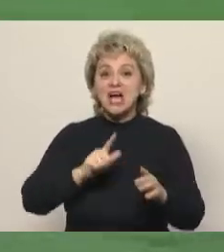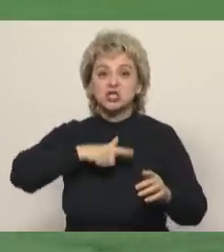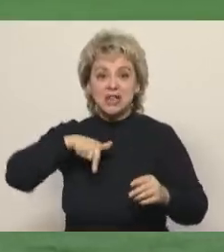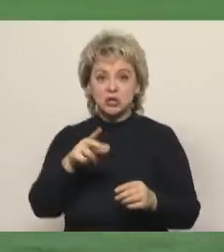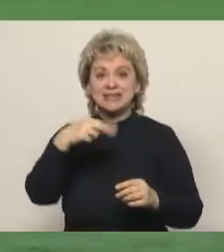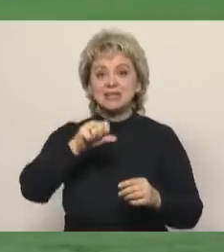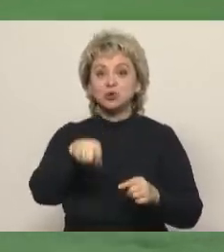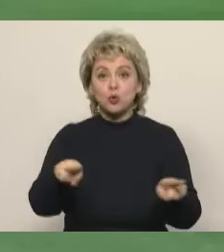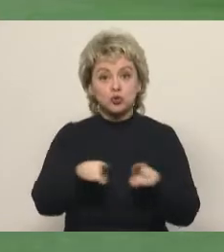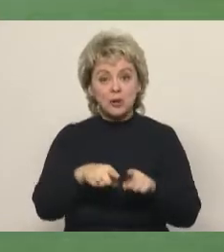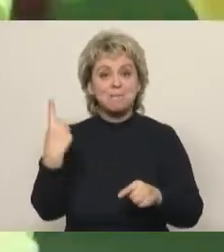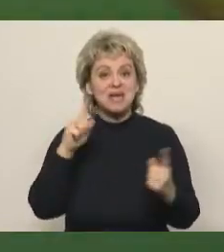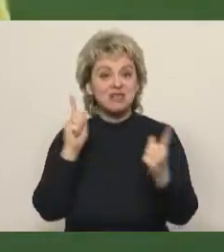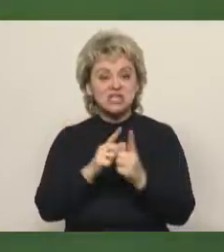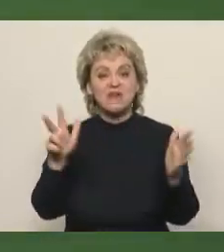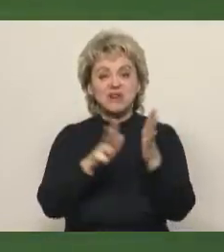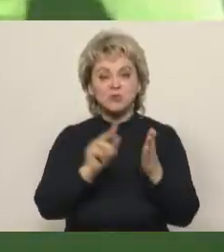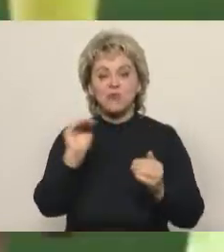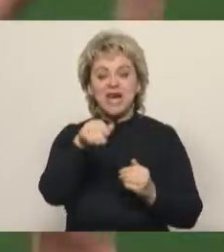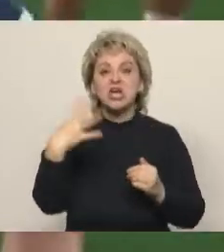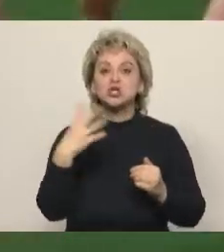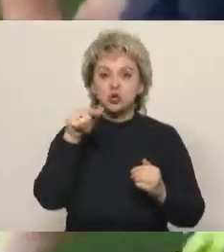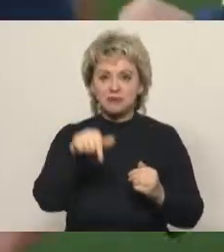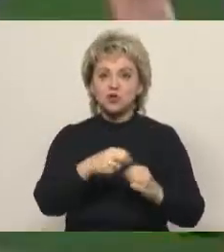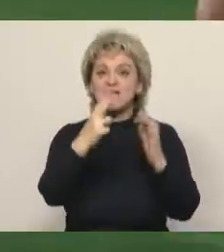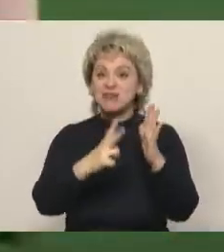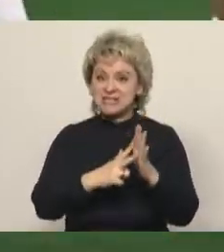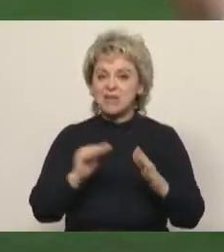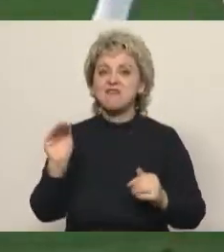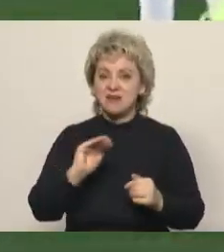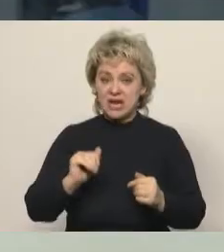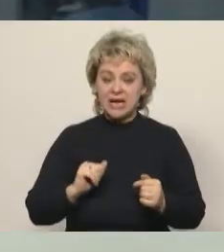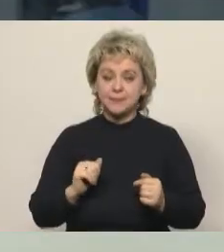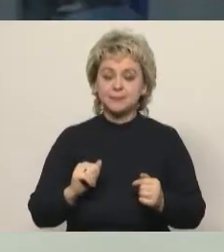латвийским «Вентспилсом». Первая встреча 8 февраля, 4-я – 18-го.